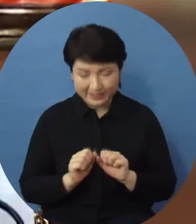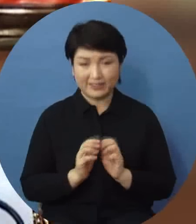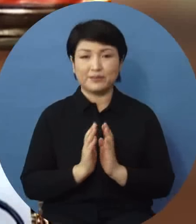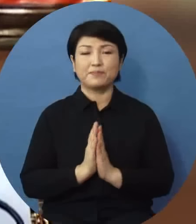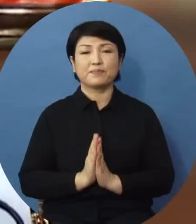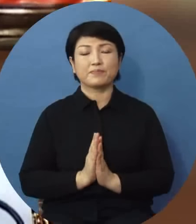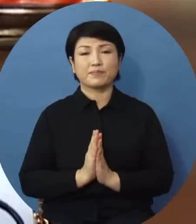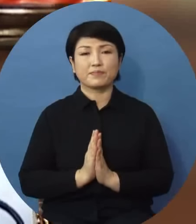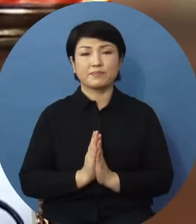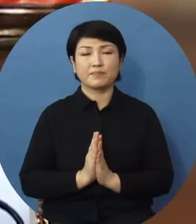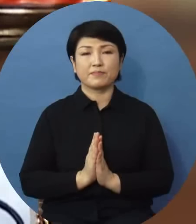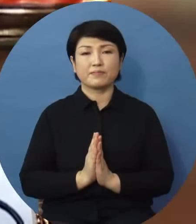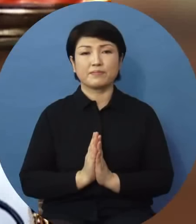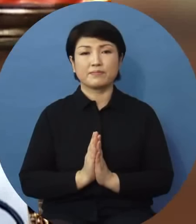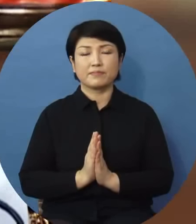안녕하세요.